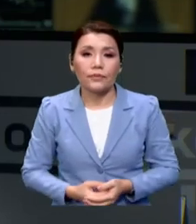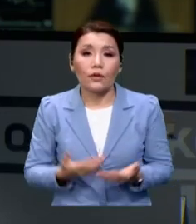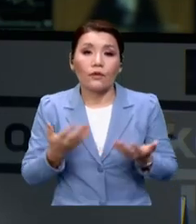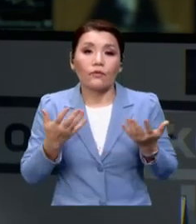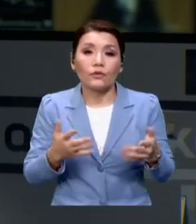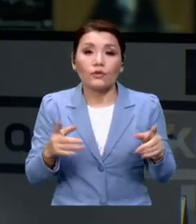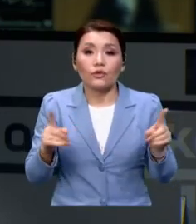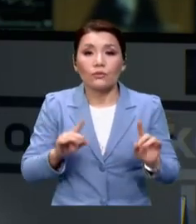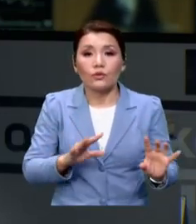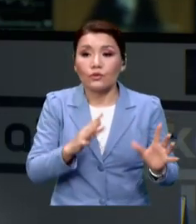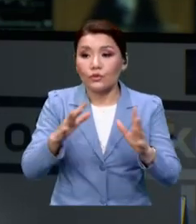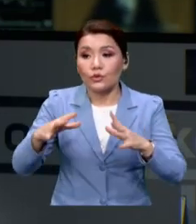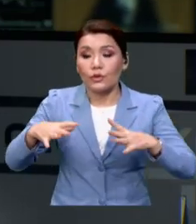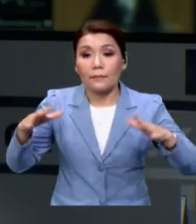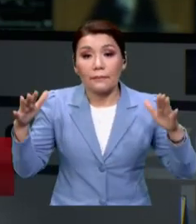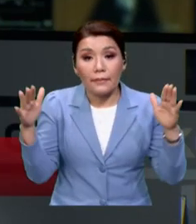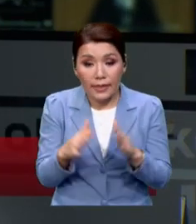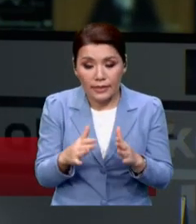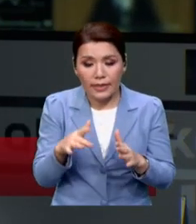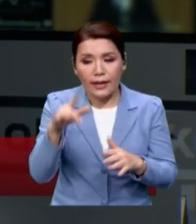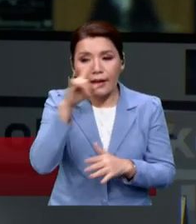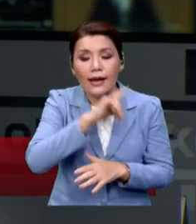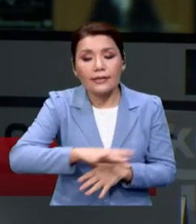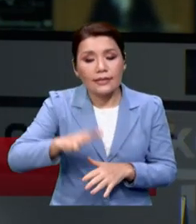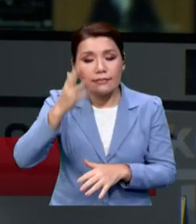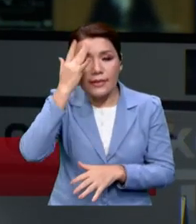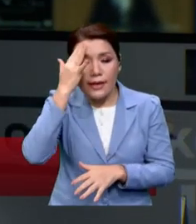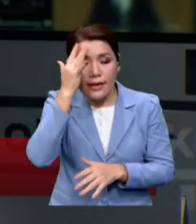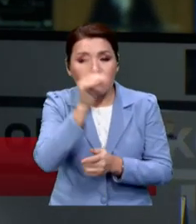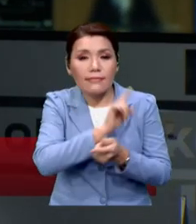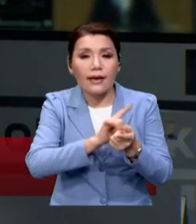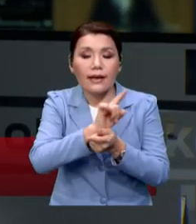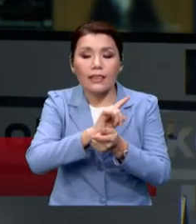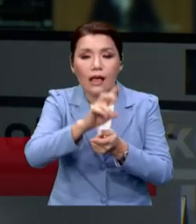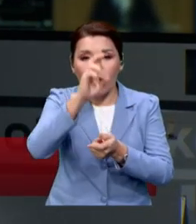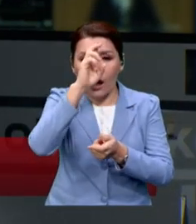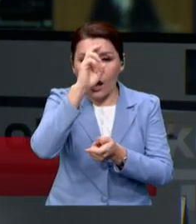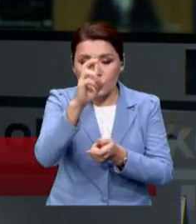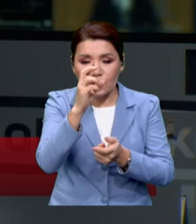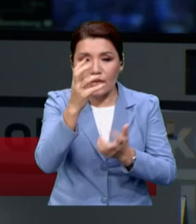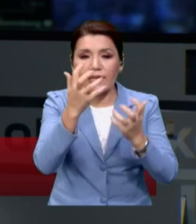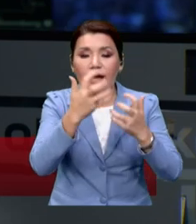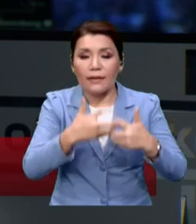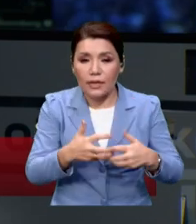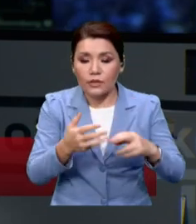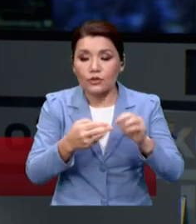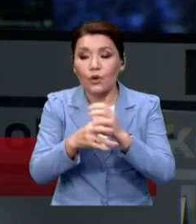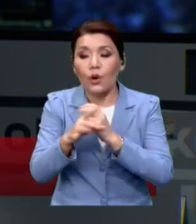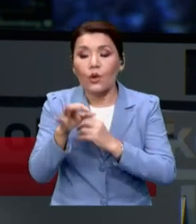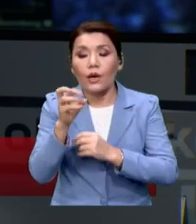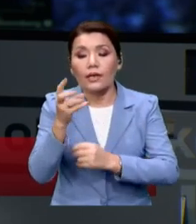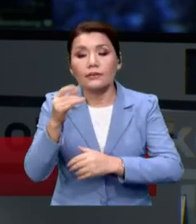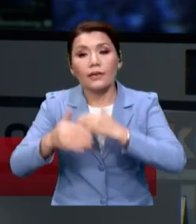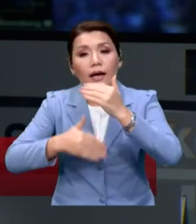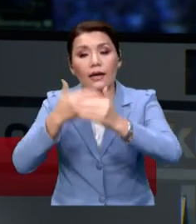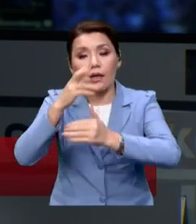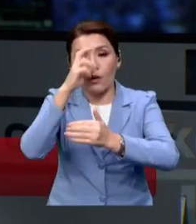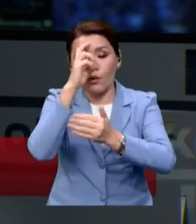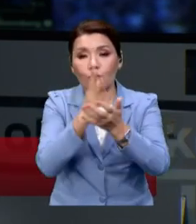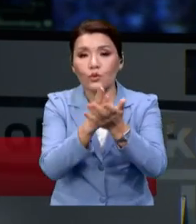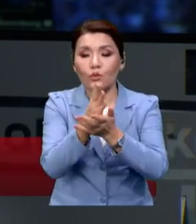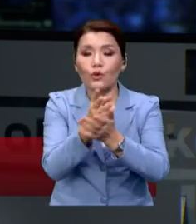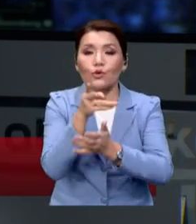Ну вот, чтобы таких случаев было меньше, в Казахстане намерены модернизировать государственный аппарат. В рамках концепции развития госслужбы